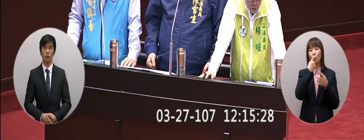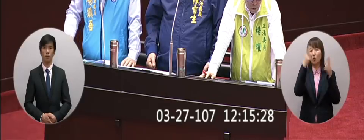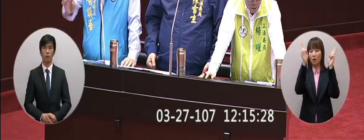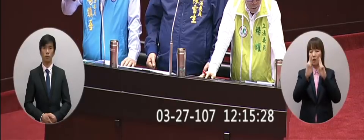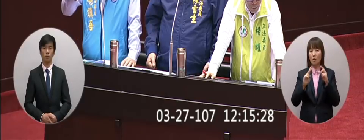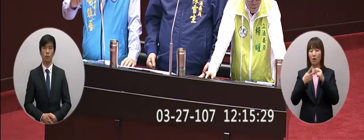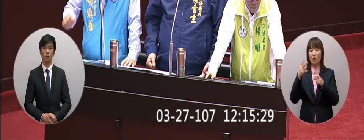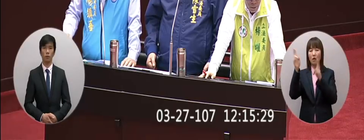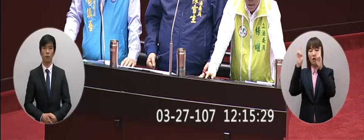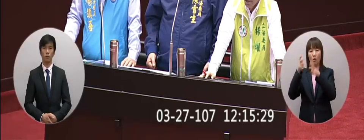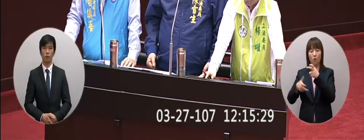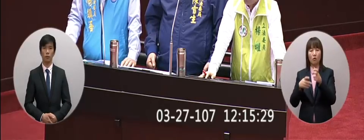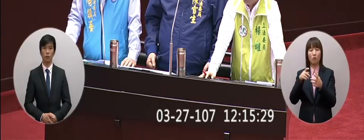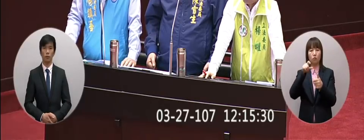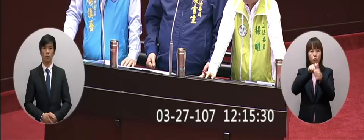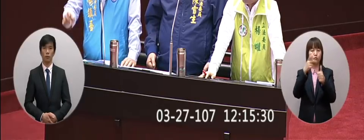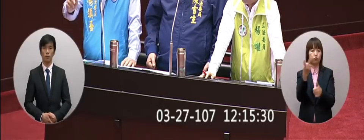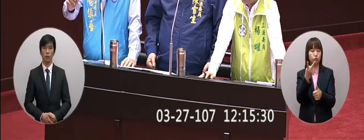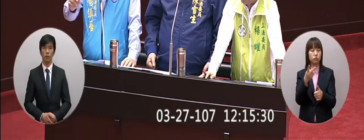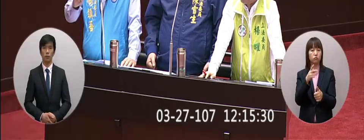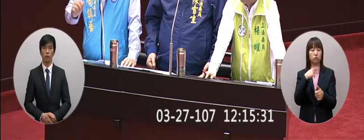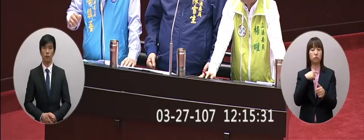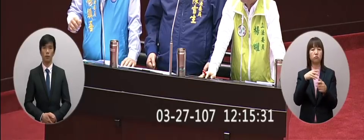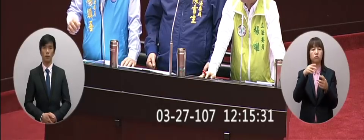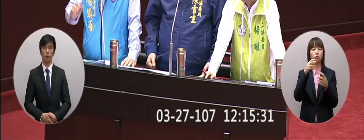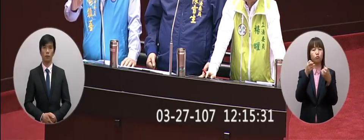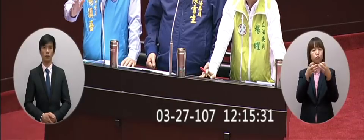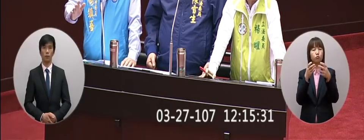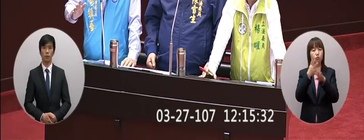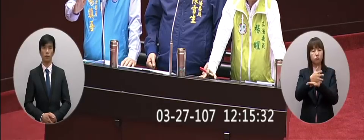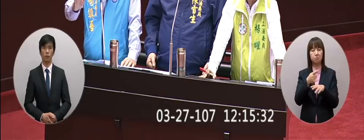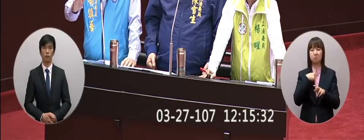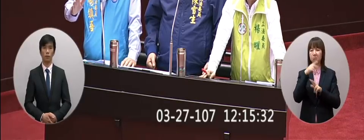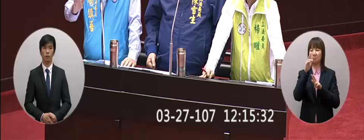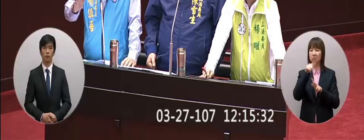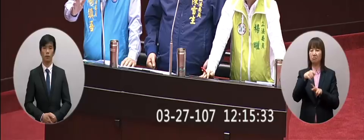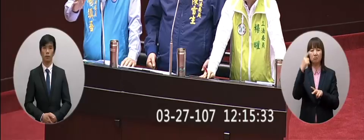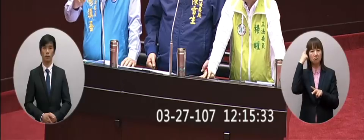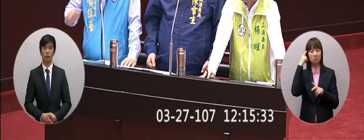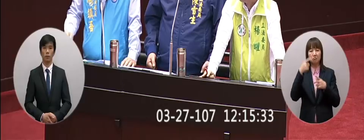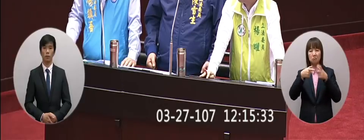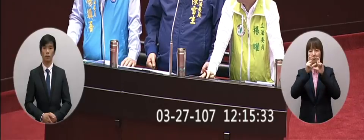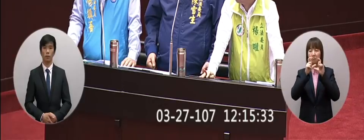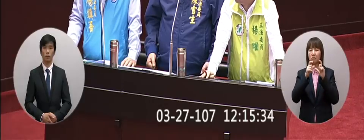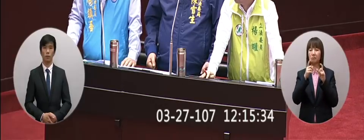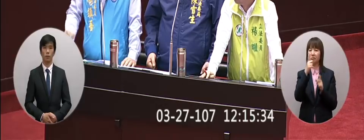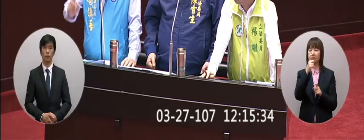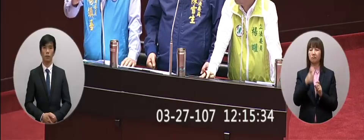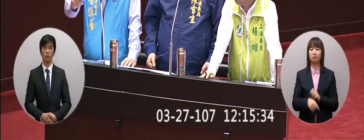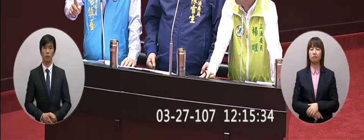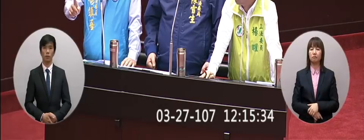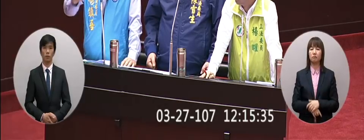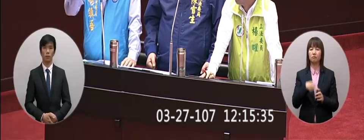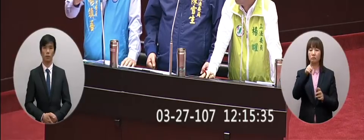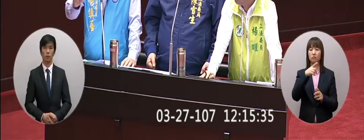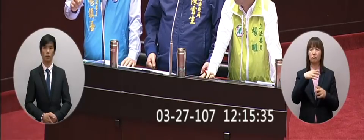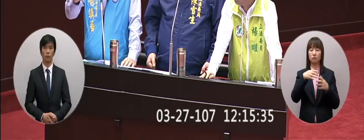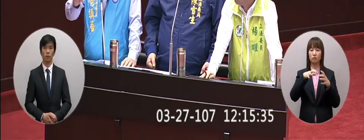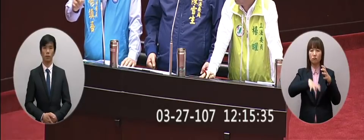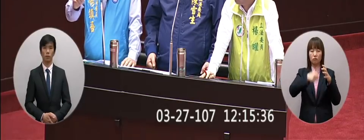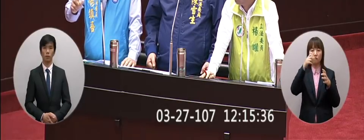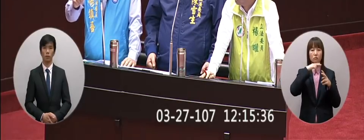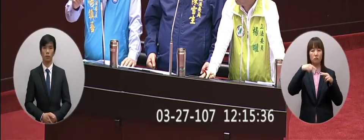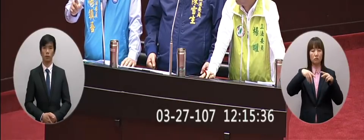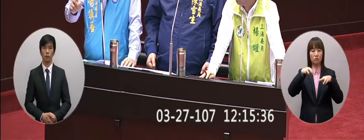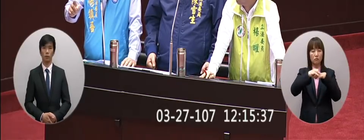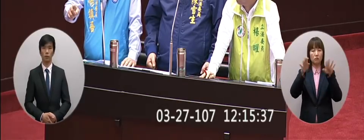跟电厂有2个议题。第一个我也跟部长谈过，但坦白讲，这个可能要回头已经很难了。院长您知道，金门是